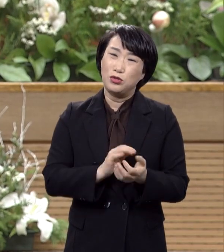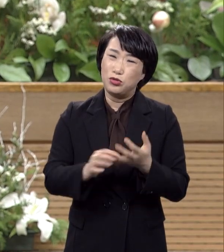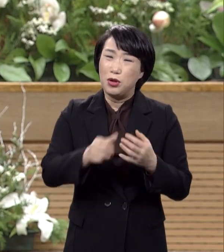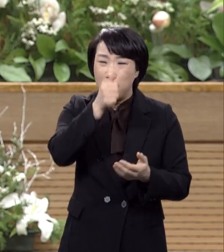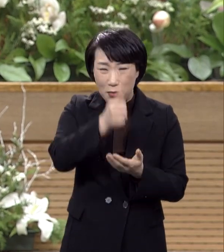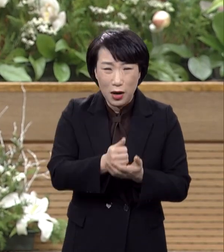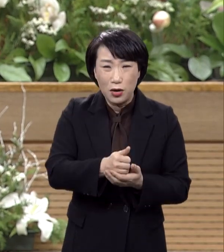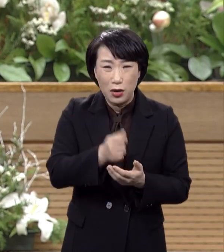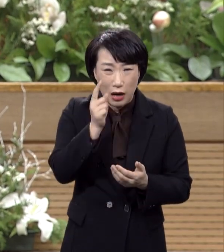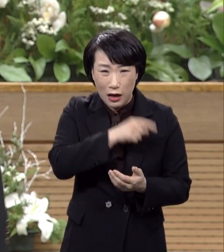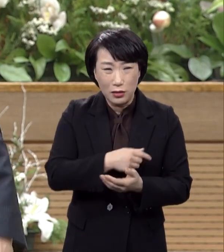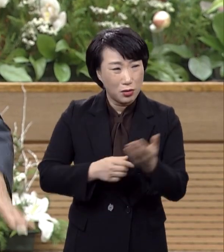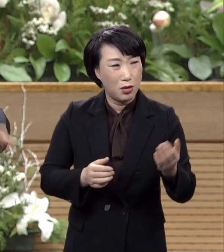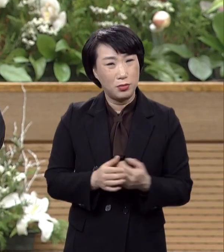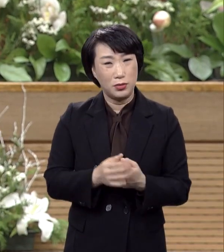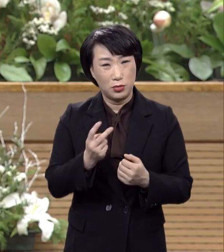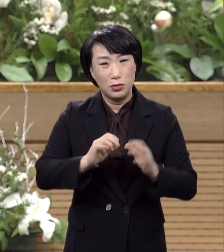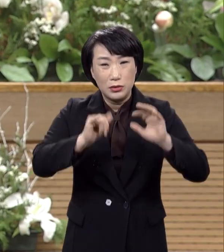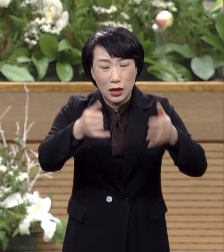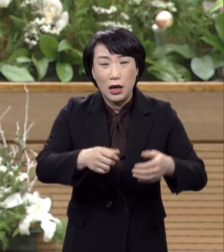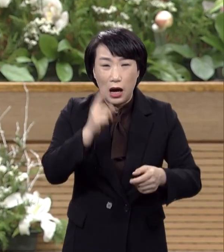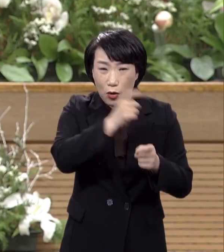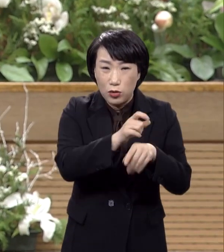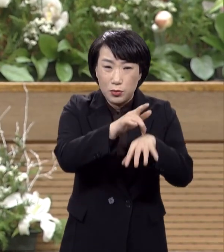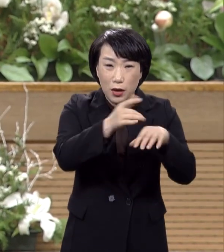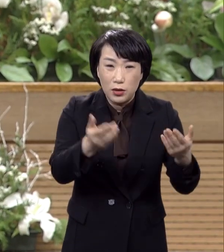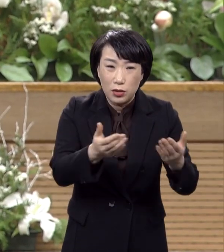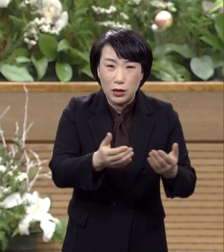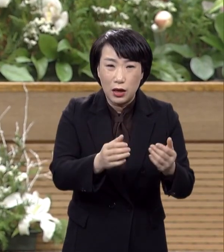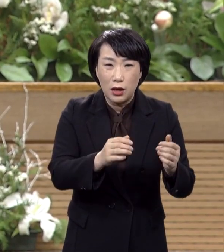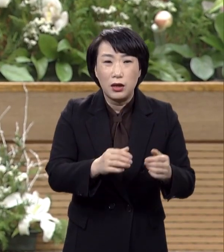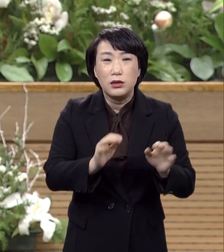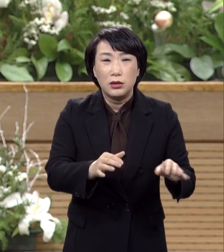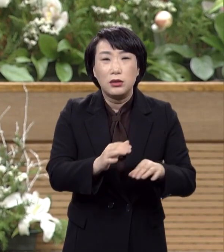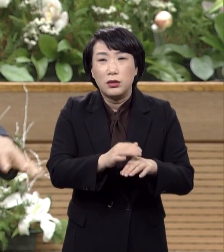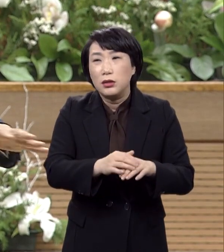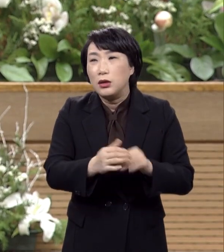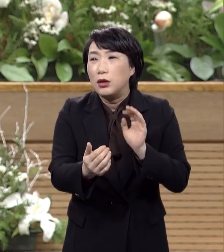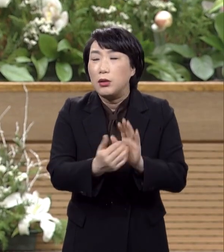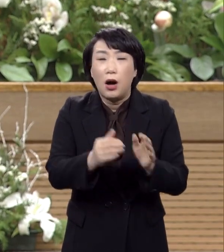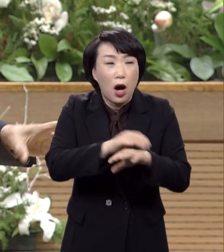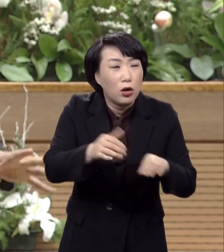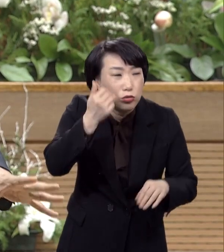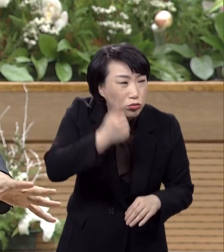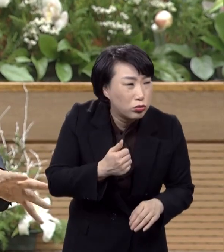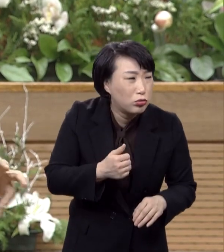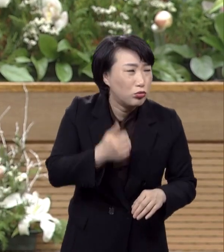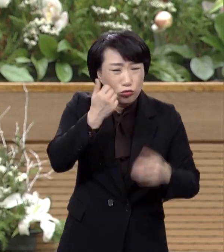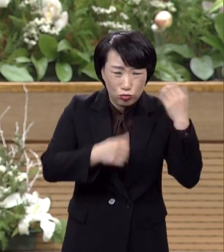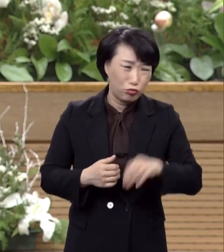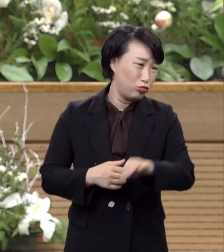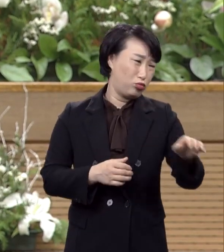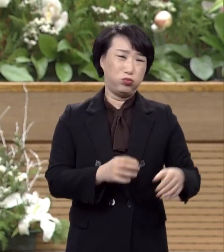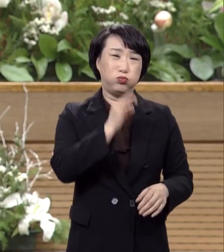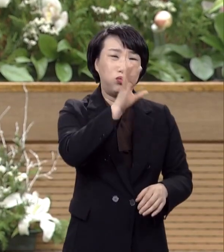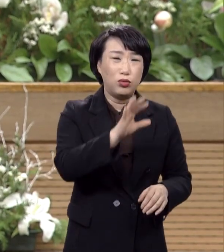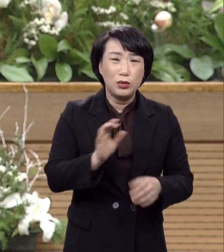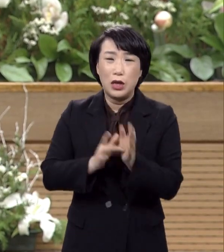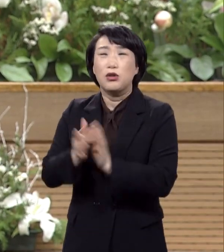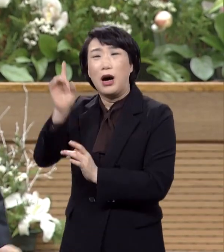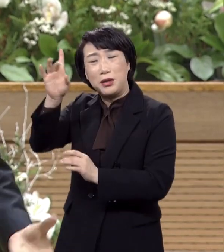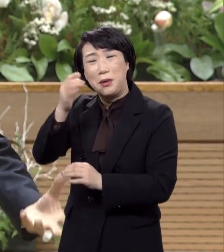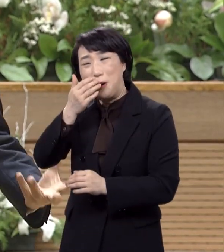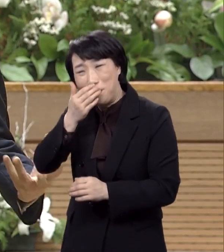수많은 죄악과 보세요, 이 세상의 마귀 사단 귀신 역사를 누가 해보겠어요? 아무도 해볼 수 없어. 예수만이